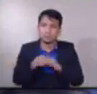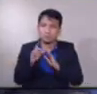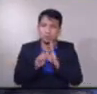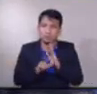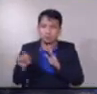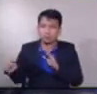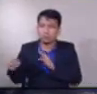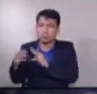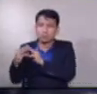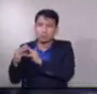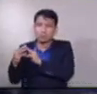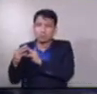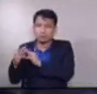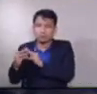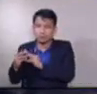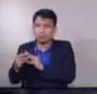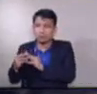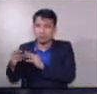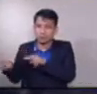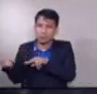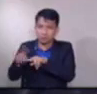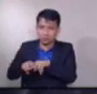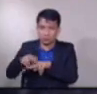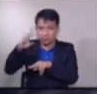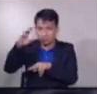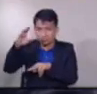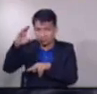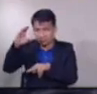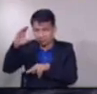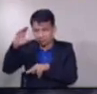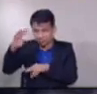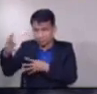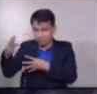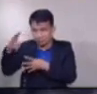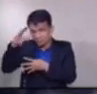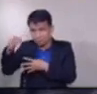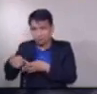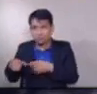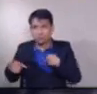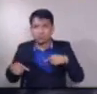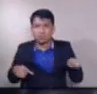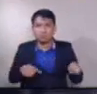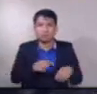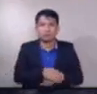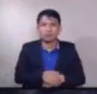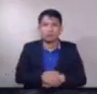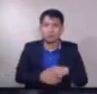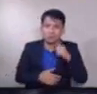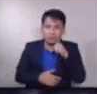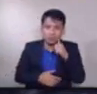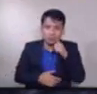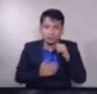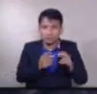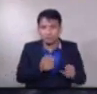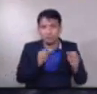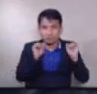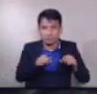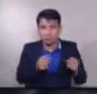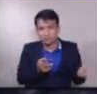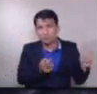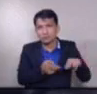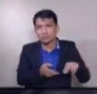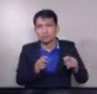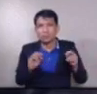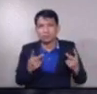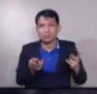ang lalaki lang may karapatan magdagdag ng babaeng asawa. Apat. Okay, sa amin sa tribo, kahit babae pwede mag-asawa ng maraming